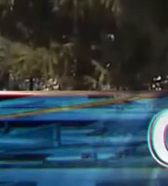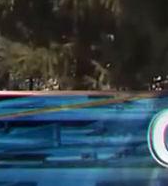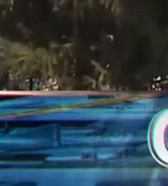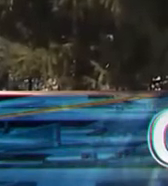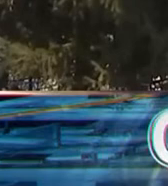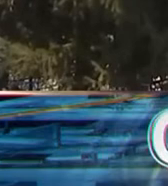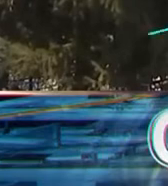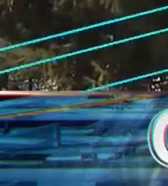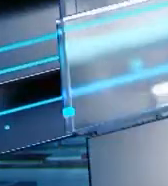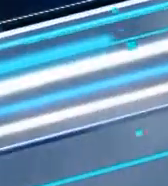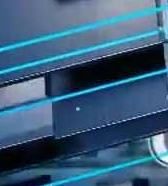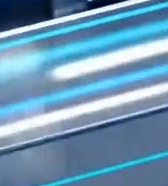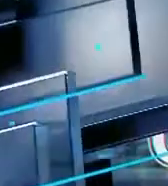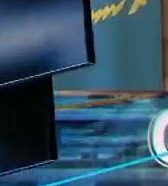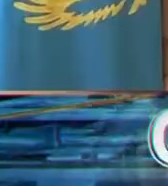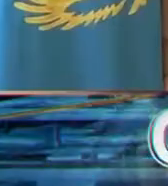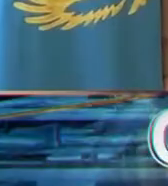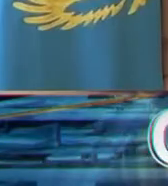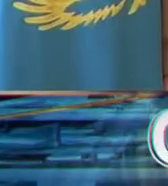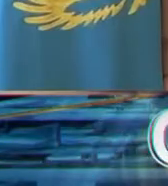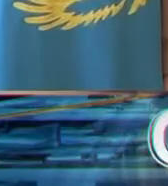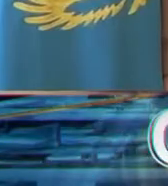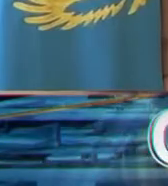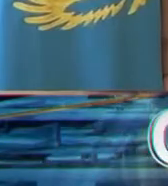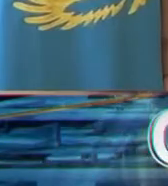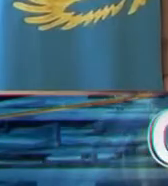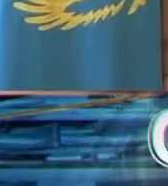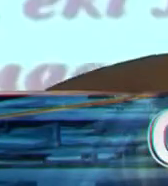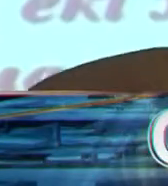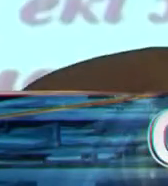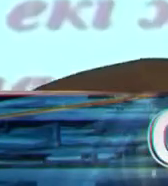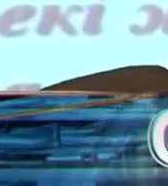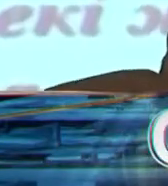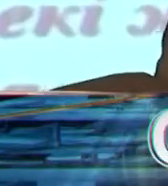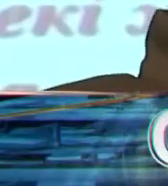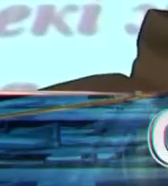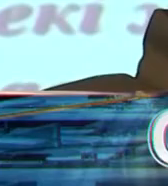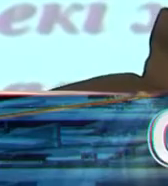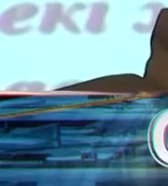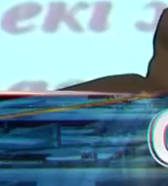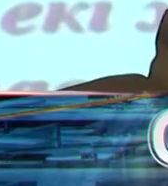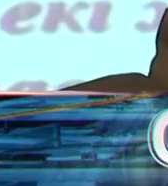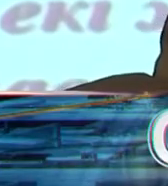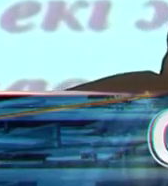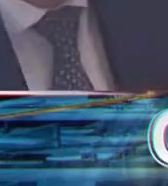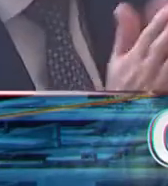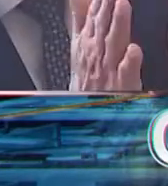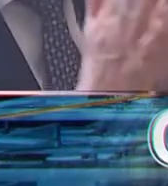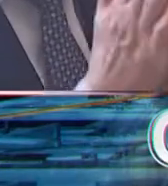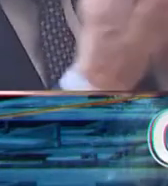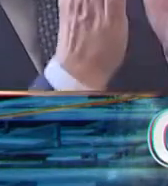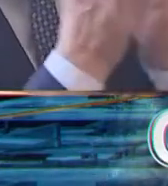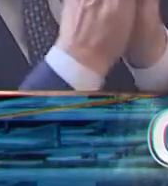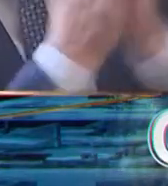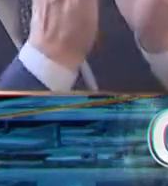в Коксурском районе. Пока мы помним, традиционная встреча учащихся с воинами-интернационалистами проходит в